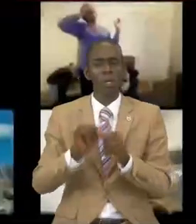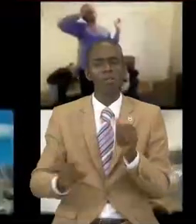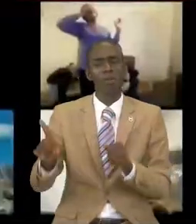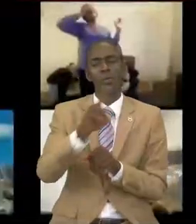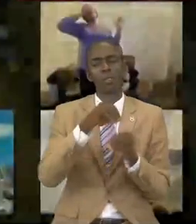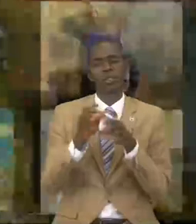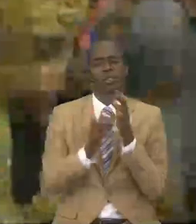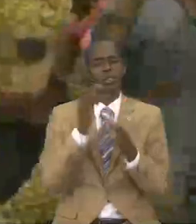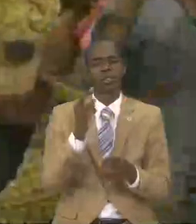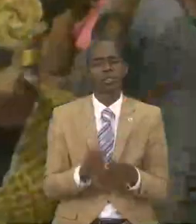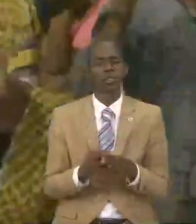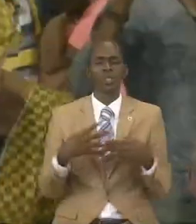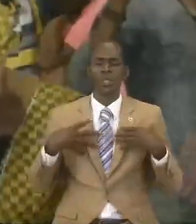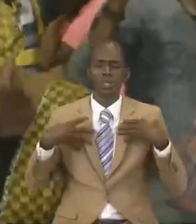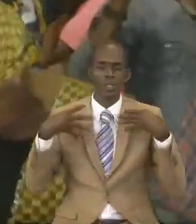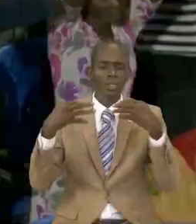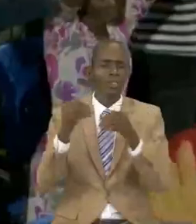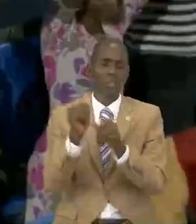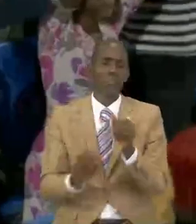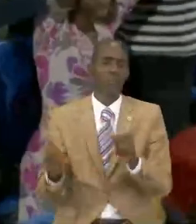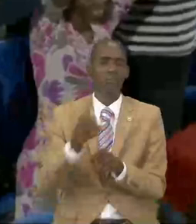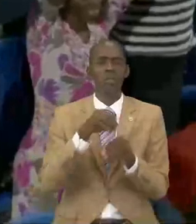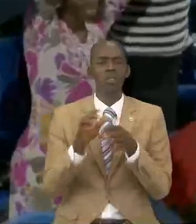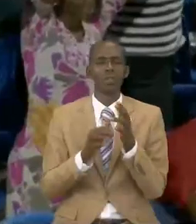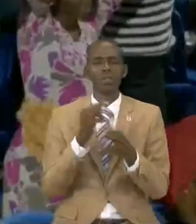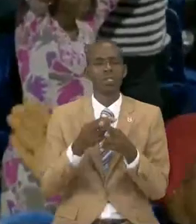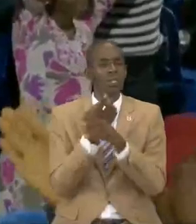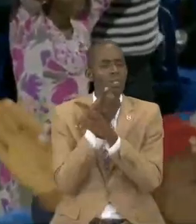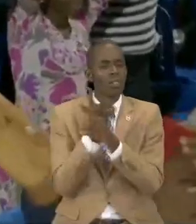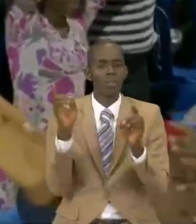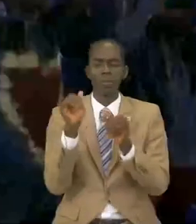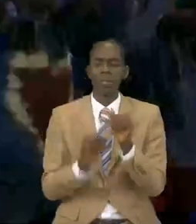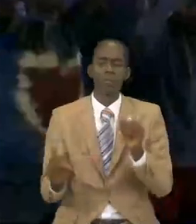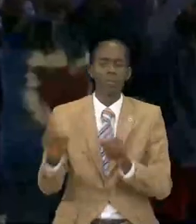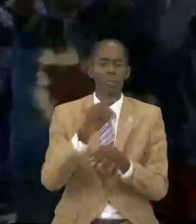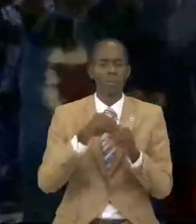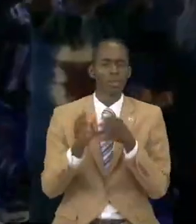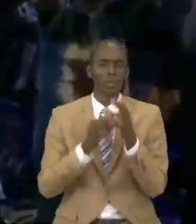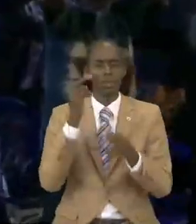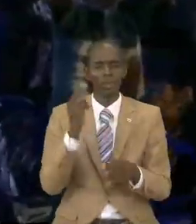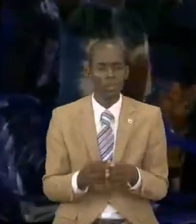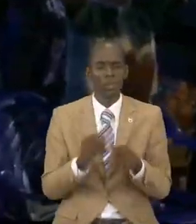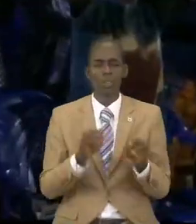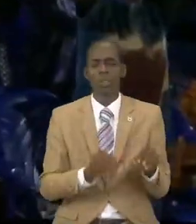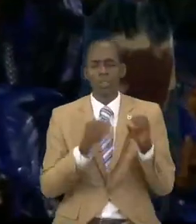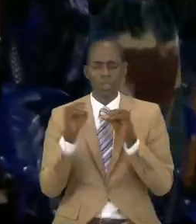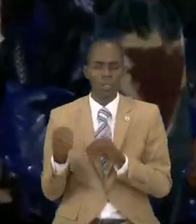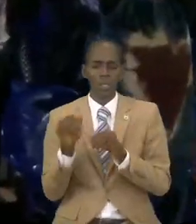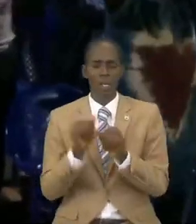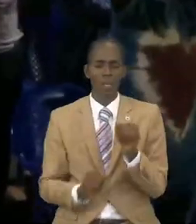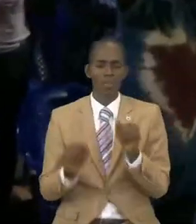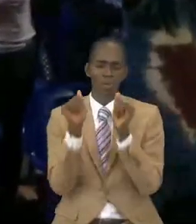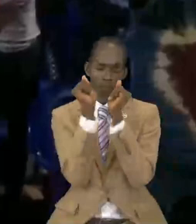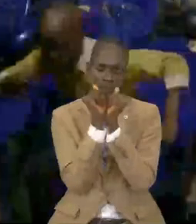chacun. Guéris chacun, délivre chacun, affranchis tout